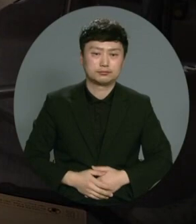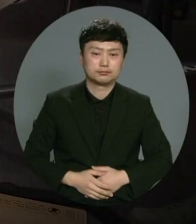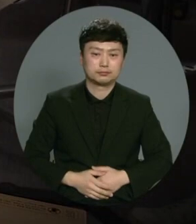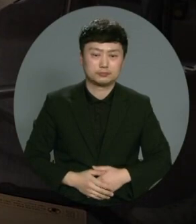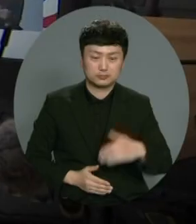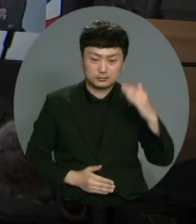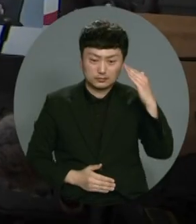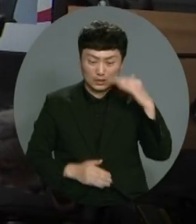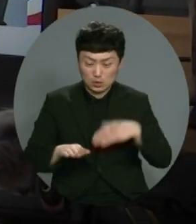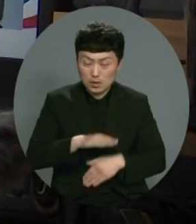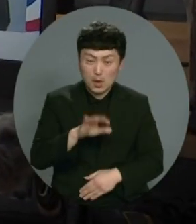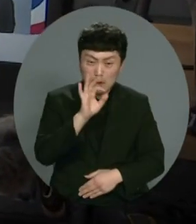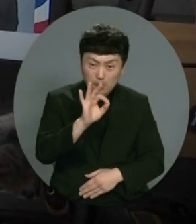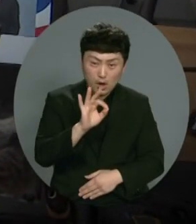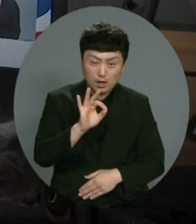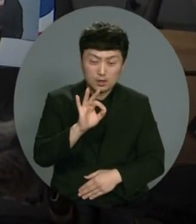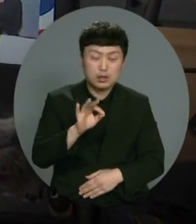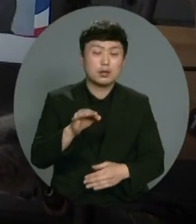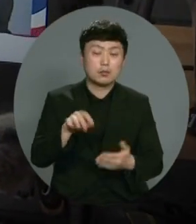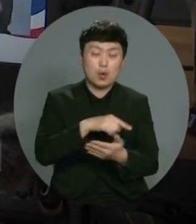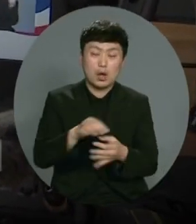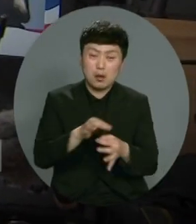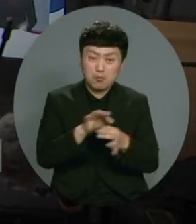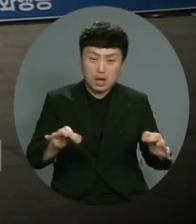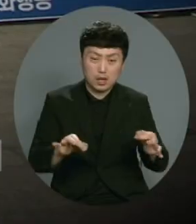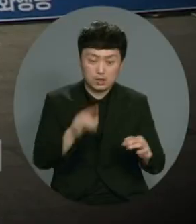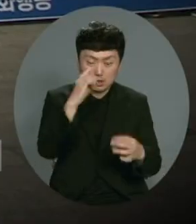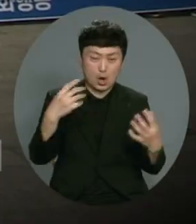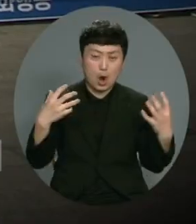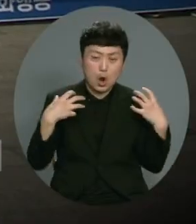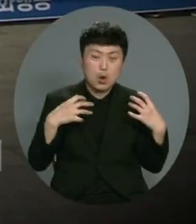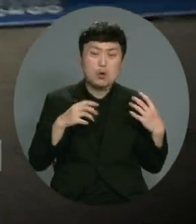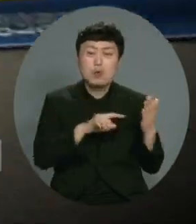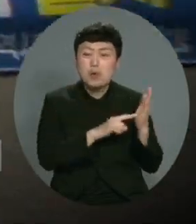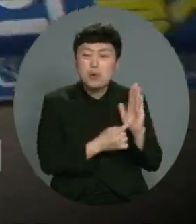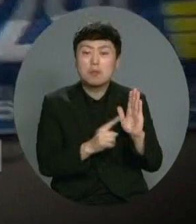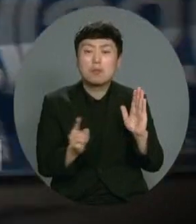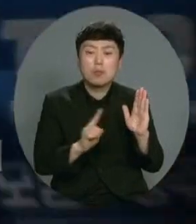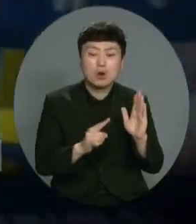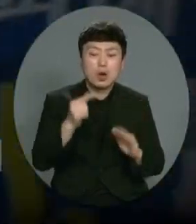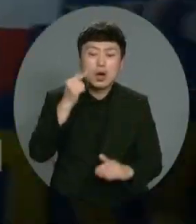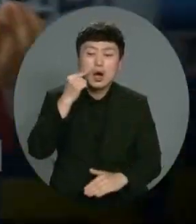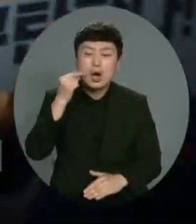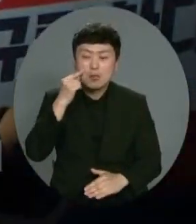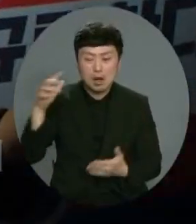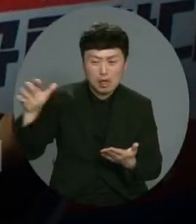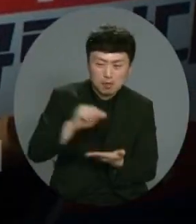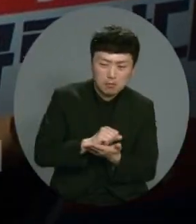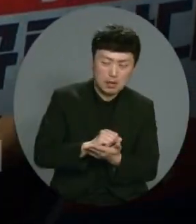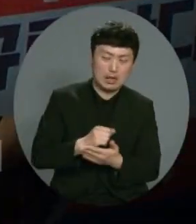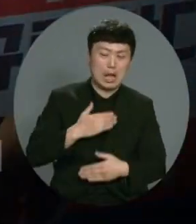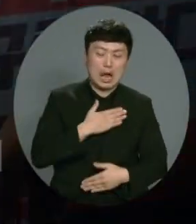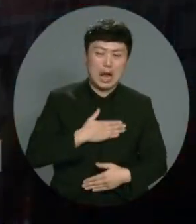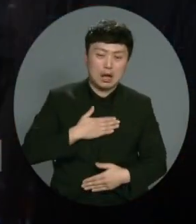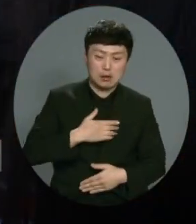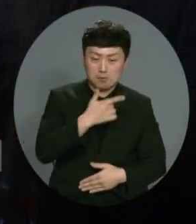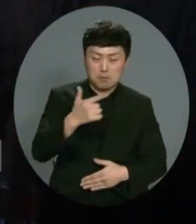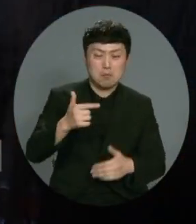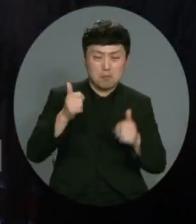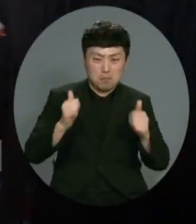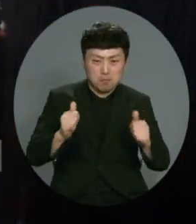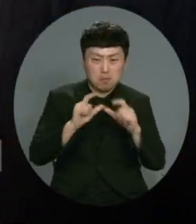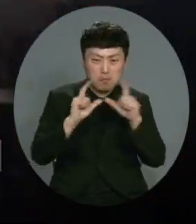돈으로 해결하겠다는 정부의 강제징용 해결 방식이 일제 강점을 겪은 민족 감정은 물론 대법원 판결까지